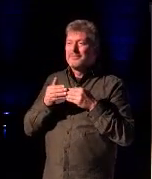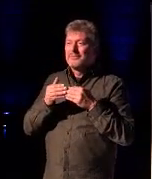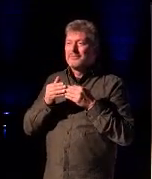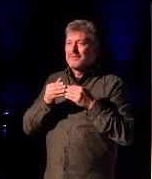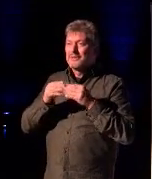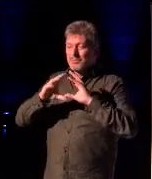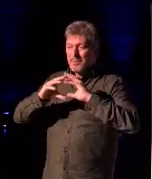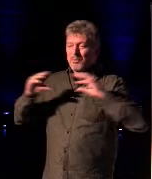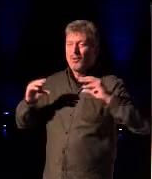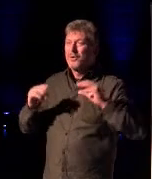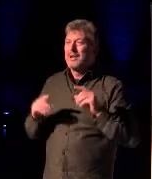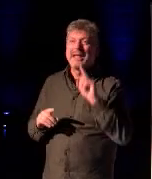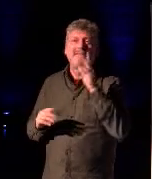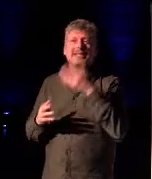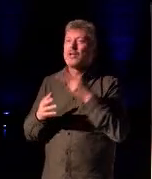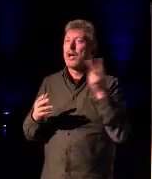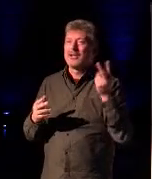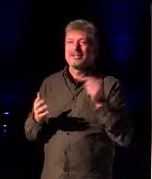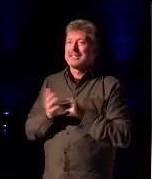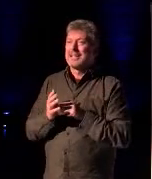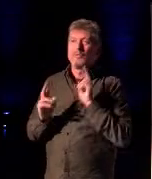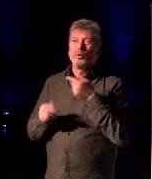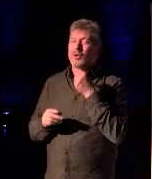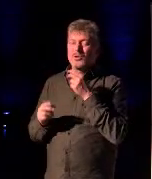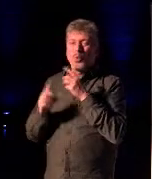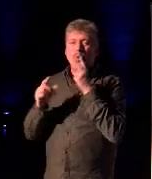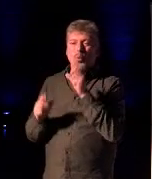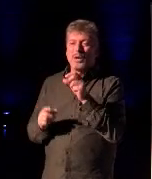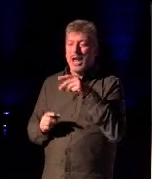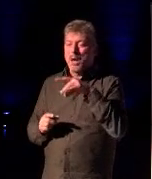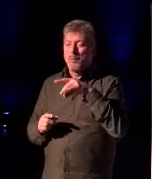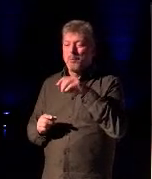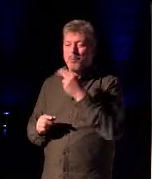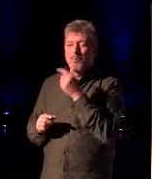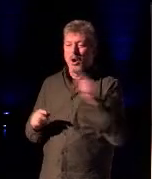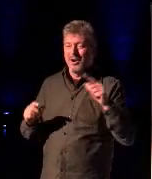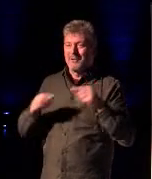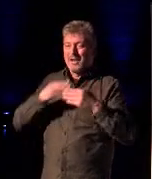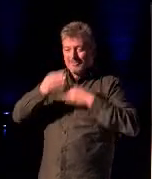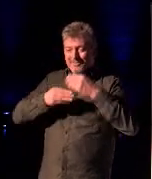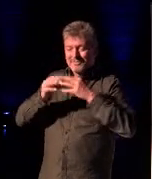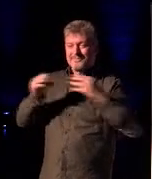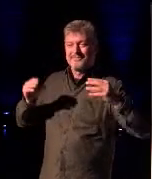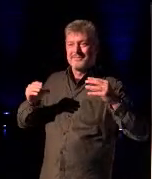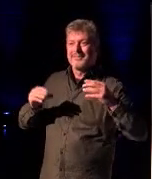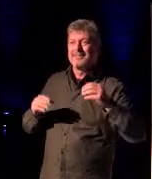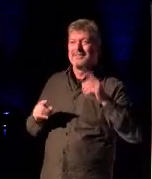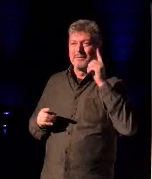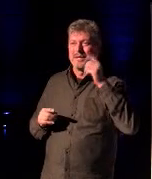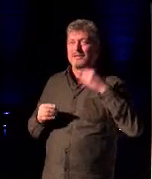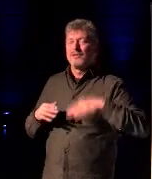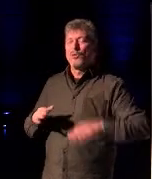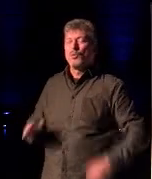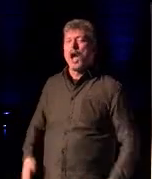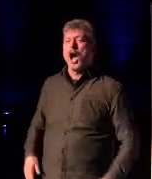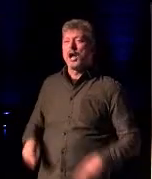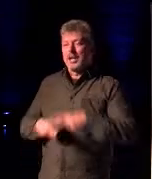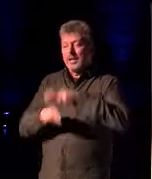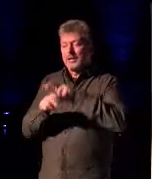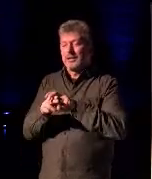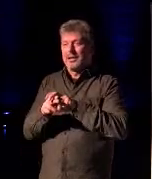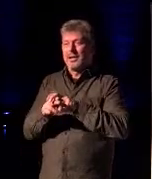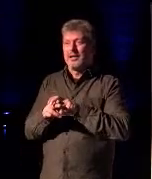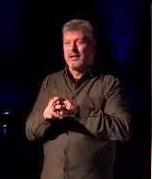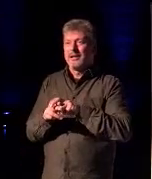pøll. Jeg vet ingen andre steder hvor man bruker ordet pøll. Det på sykehjem. Men pøllen ment å skulle ligge under anklene for at helene